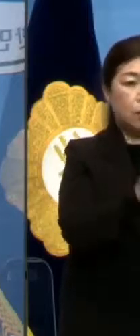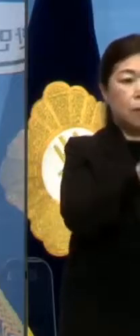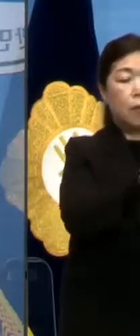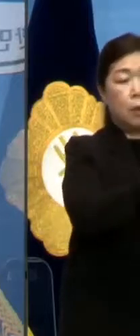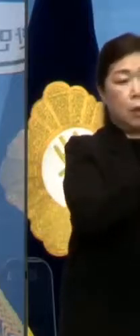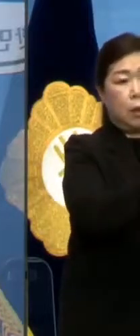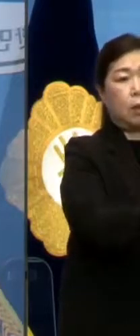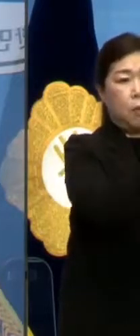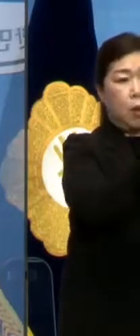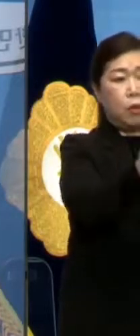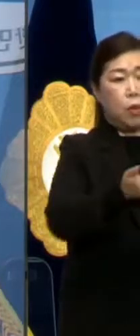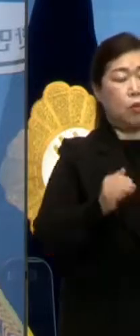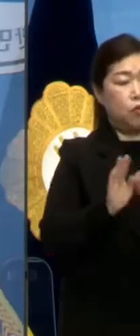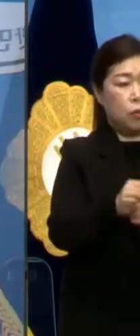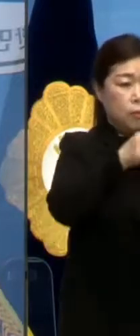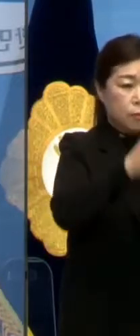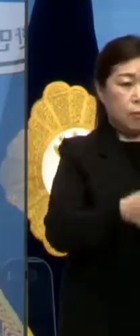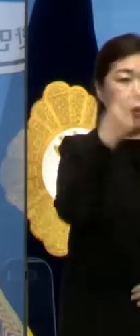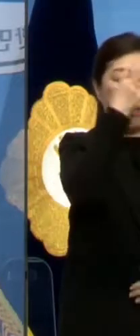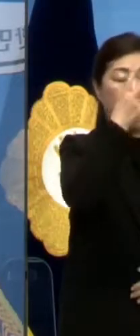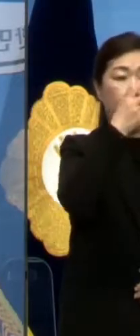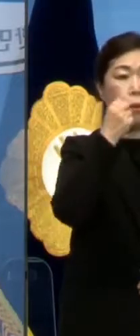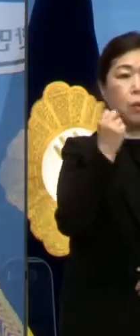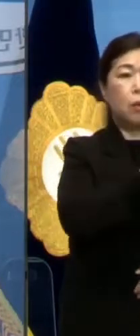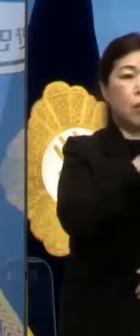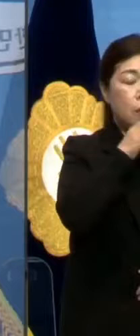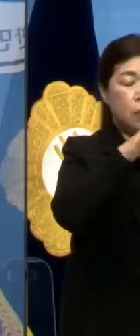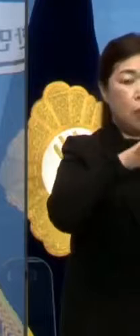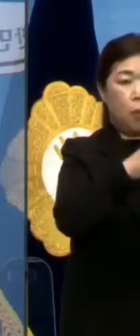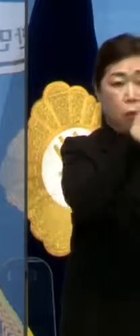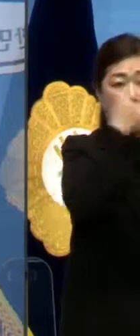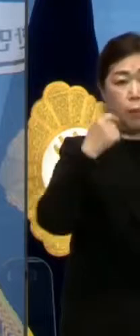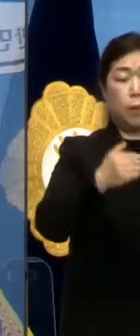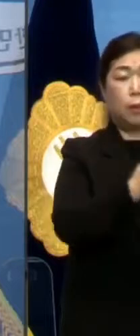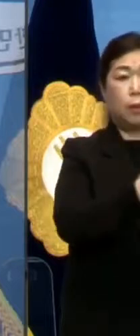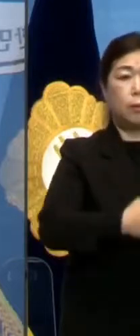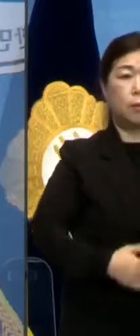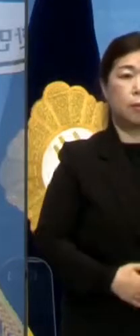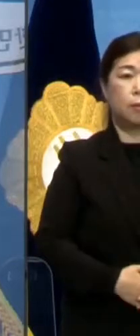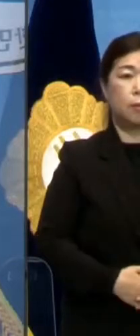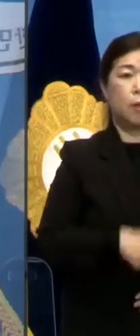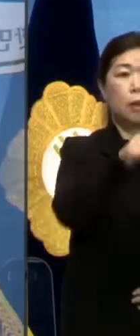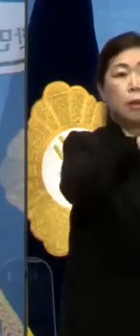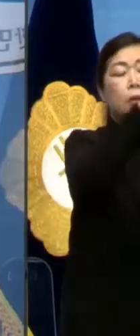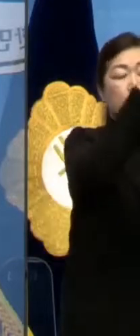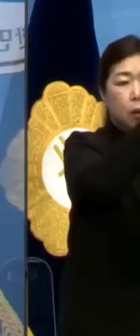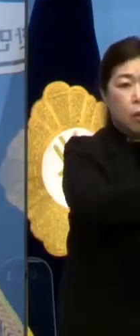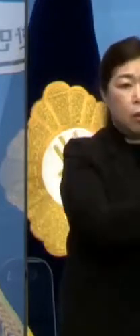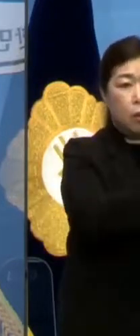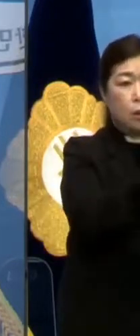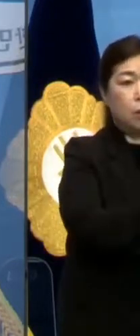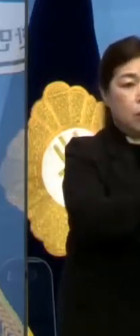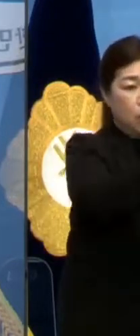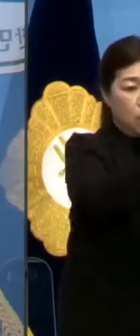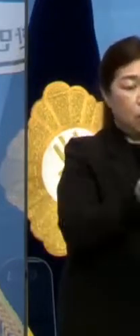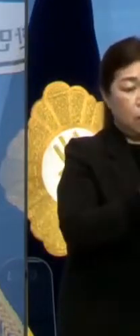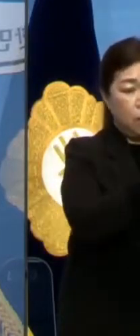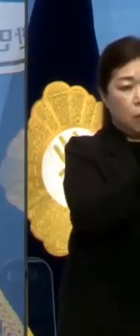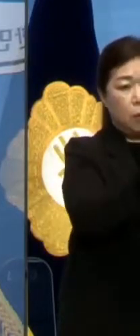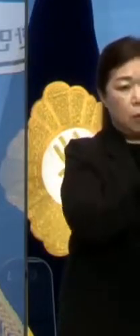전후에 대한 매우 면밀한 조사와 사실관계 확인을 했습니다. 그 결과 입양 과정